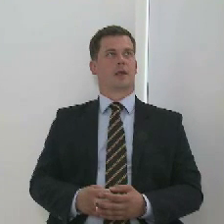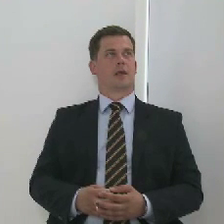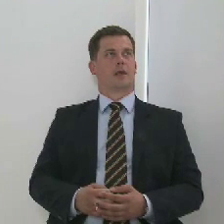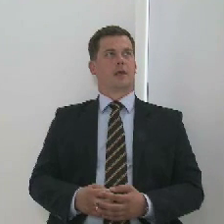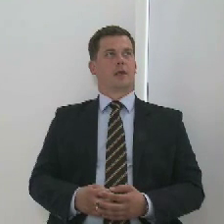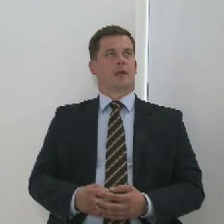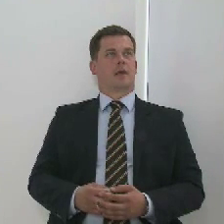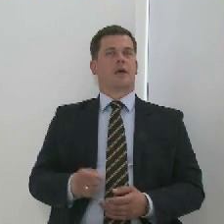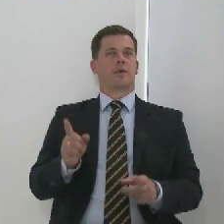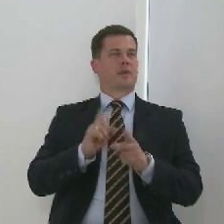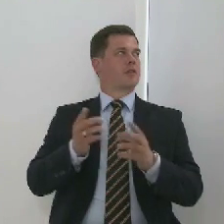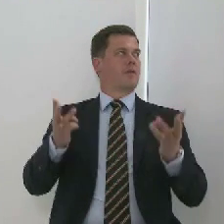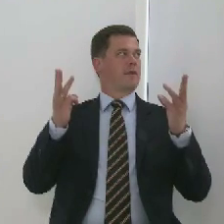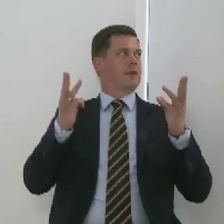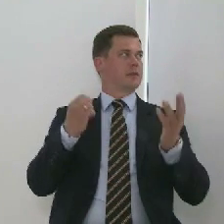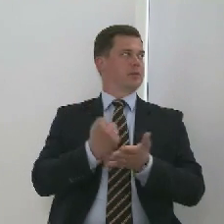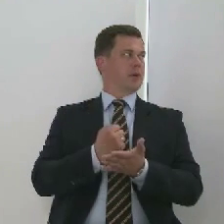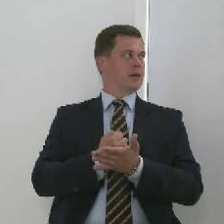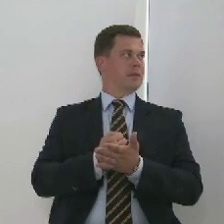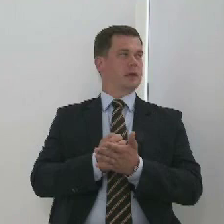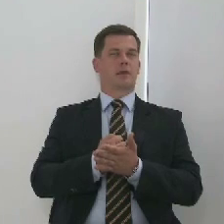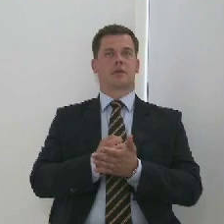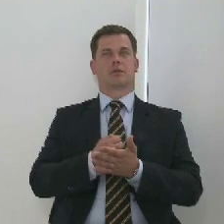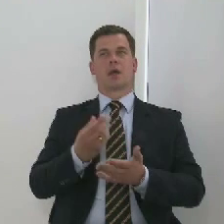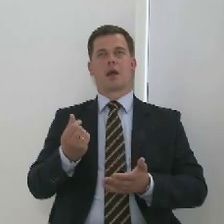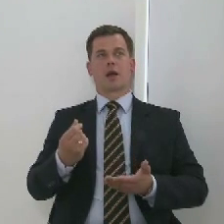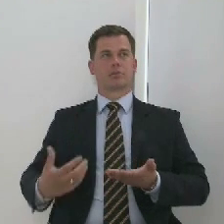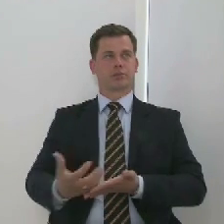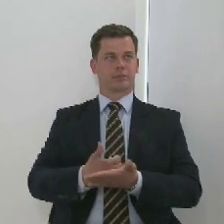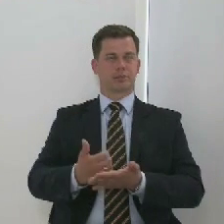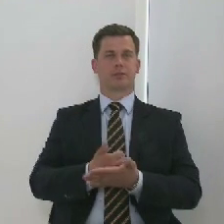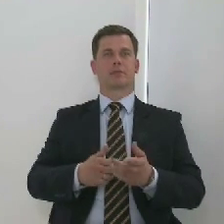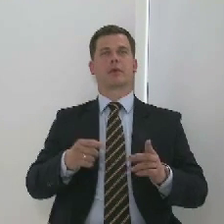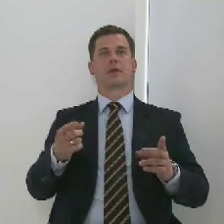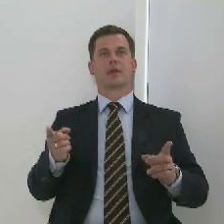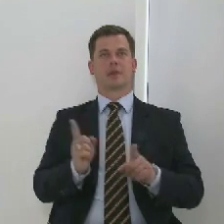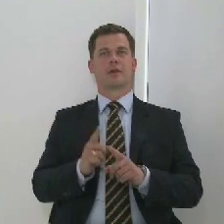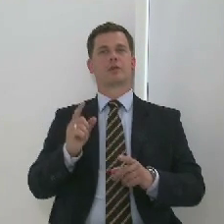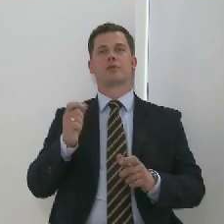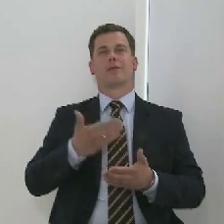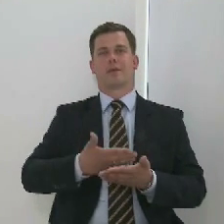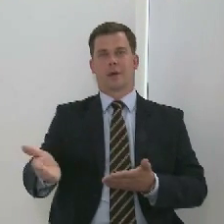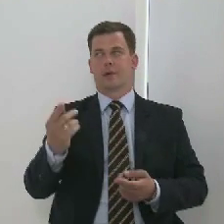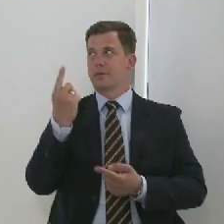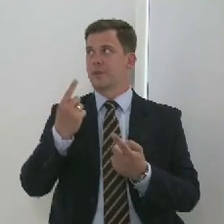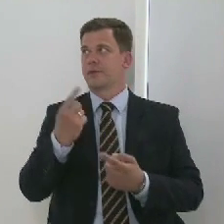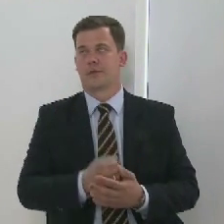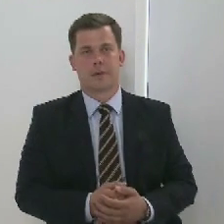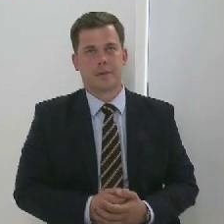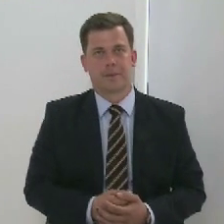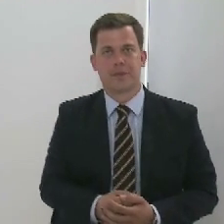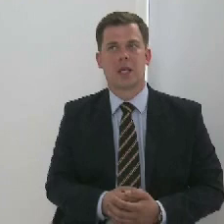Równie ważne jest, co pozyskiwanie kapitału na prowadzenie badań i rozwoju, jest myślenie, co dalej. Czyli jak